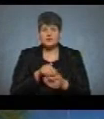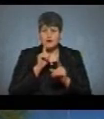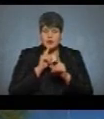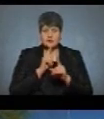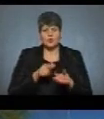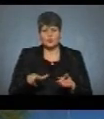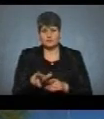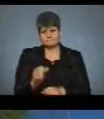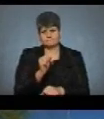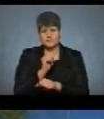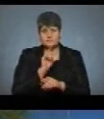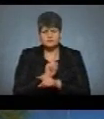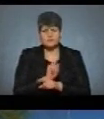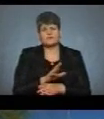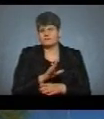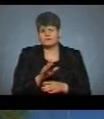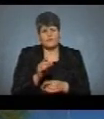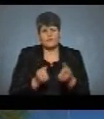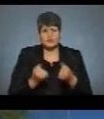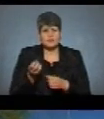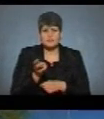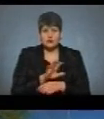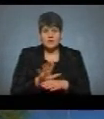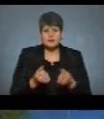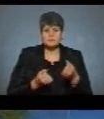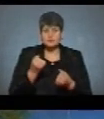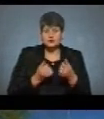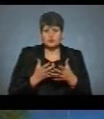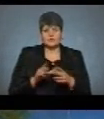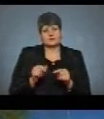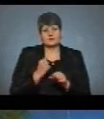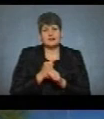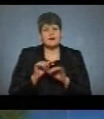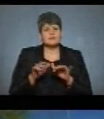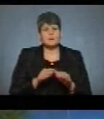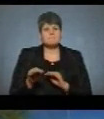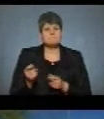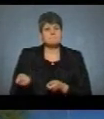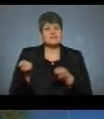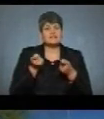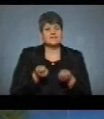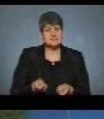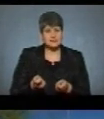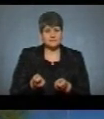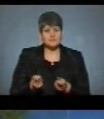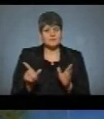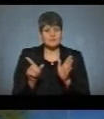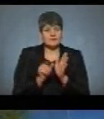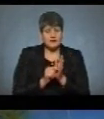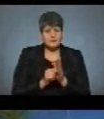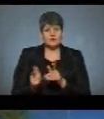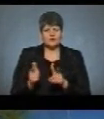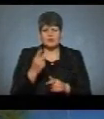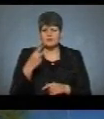Водії не виходили на маршрути. Тоді тернополяни започаткували акцію «Підвези». За цей час журналісти новин підготували 22